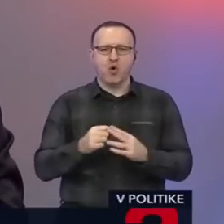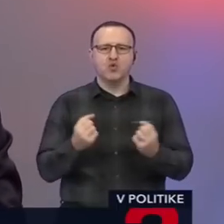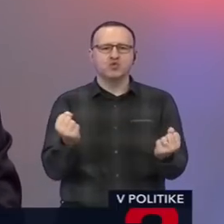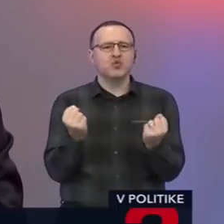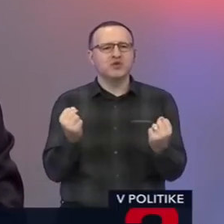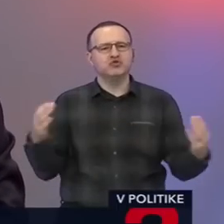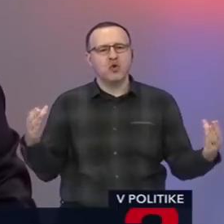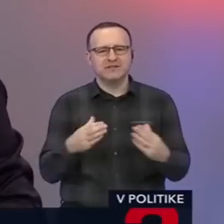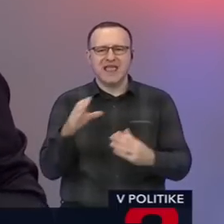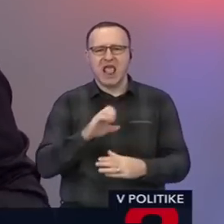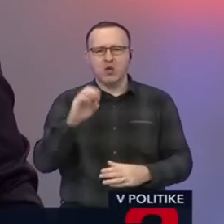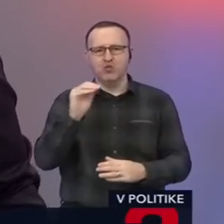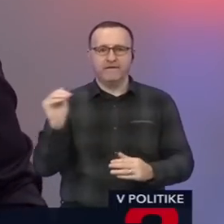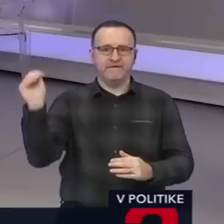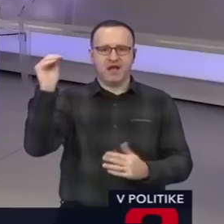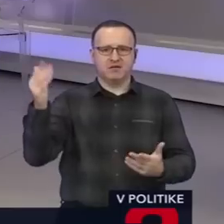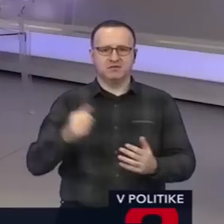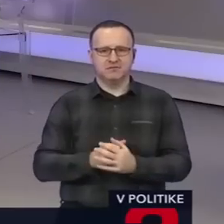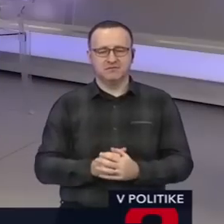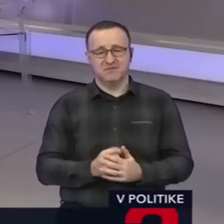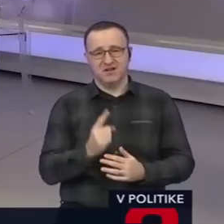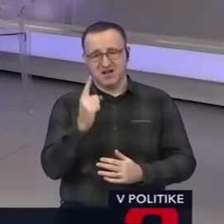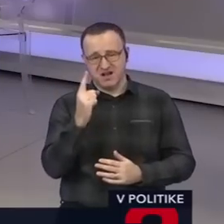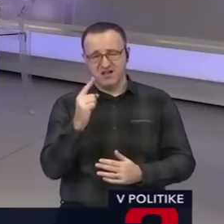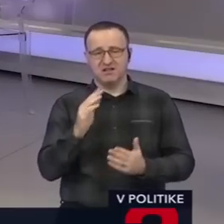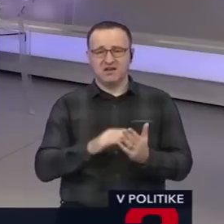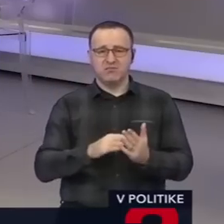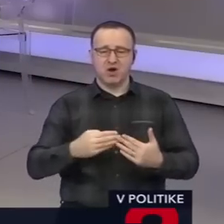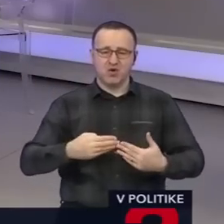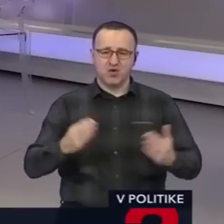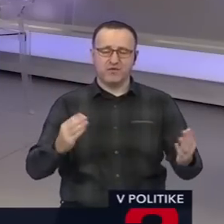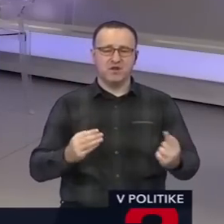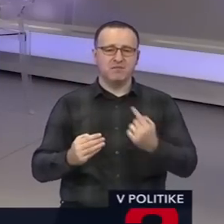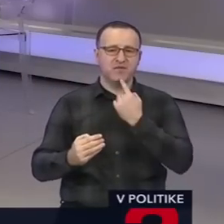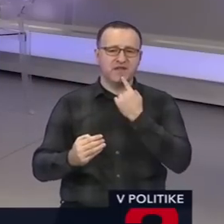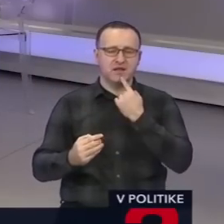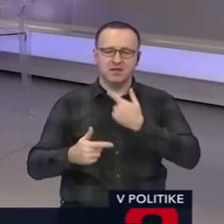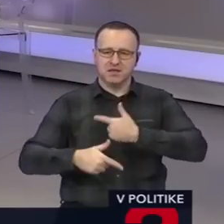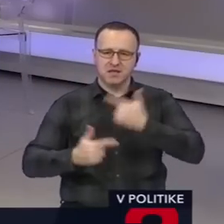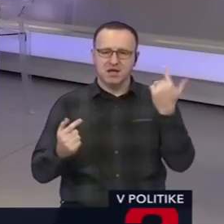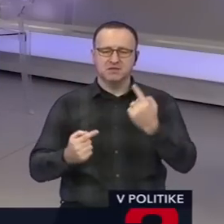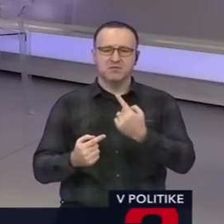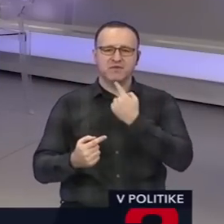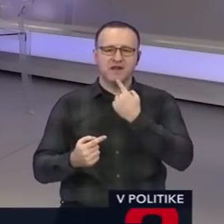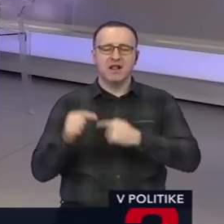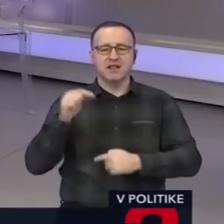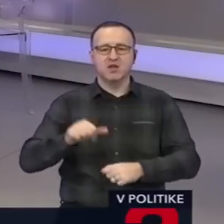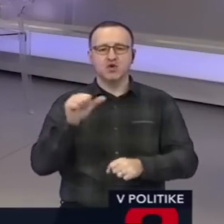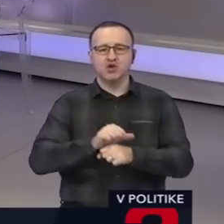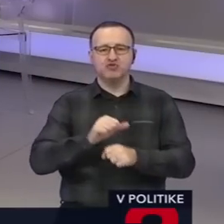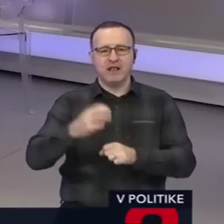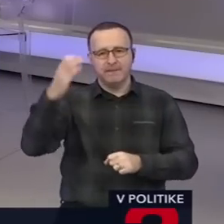súdržnosť Európskej únie. Na druhej strane treba ale otvorene povedať a formulovala to veľmi jednoznačne na tohto týždňovej